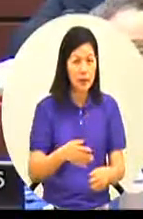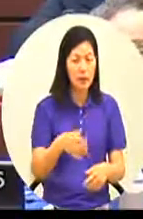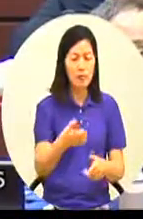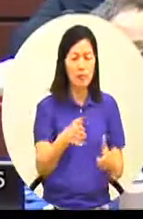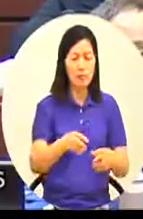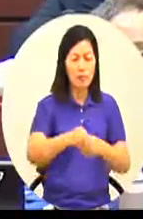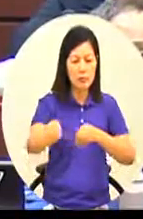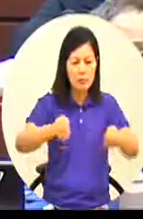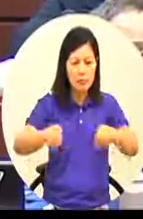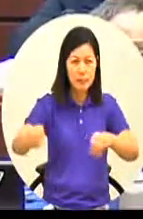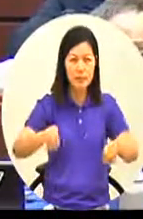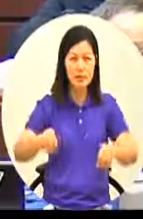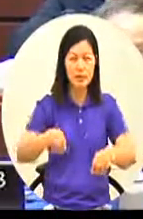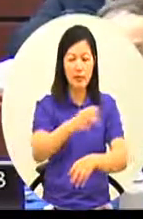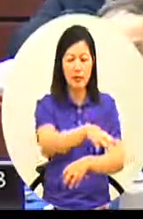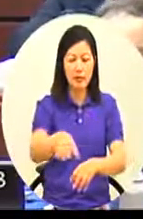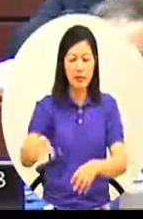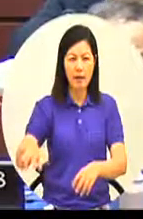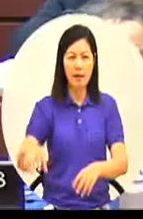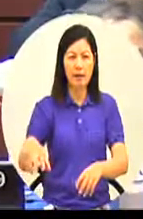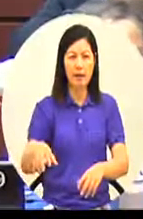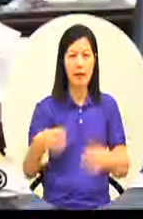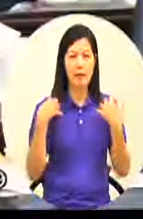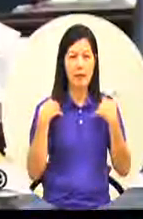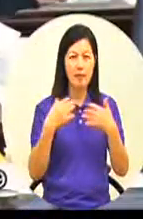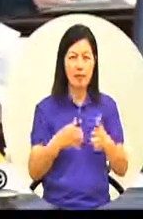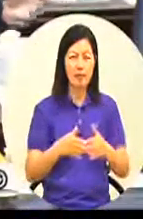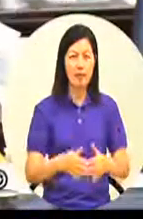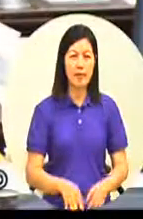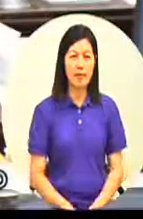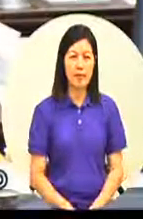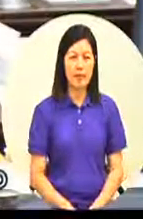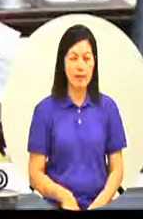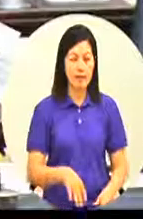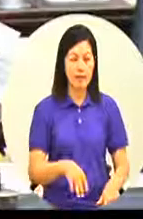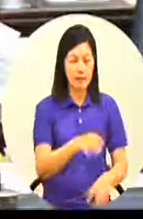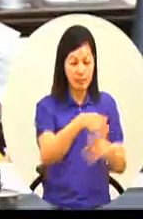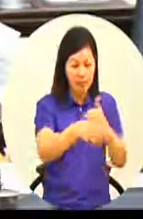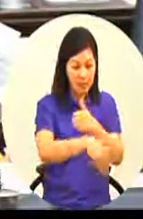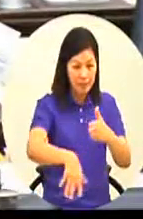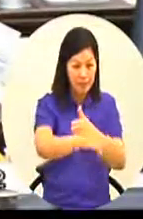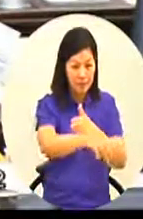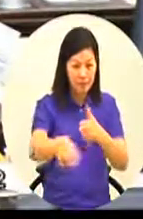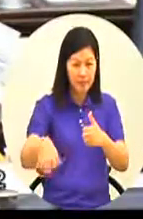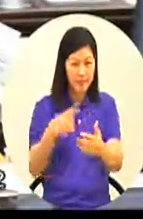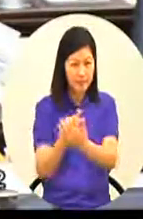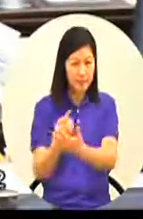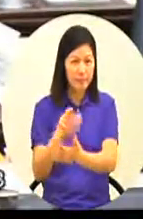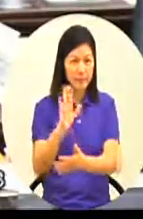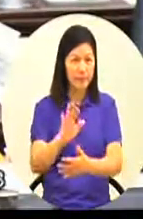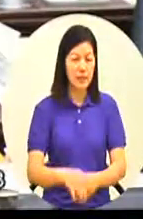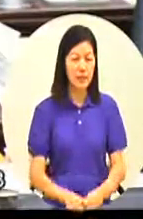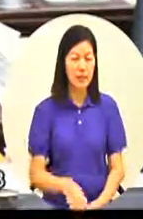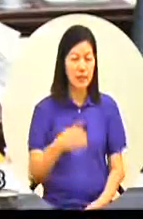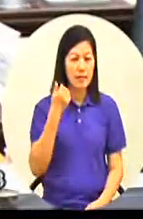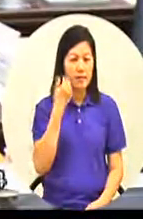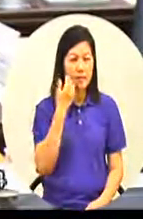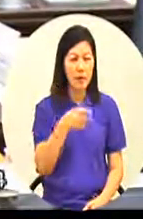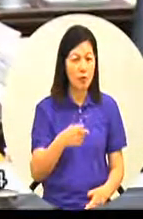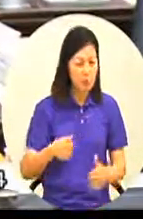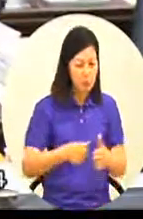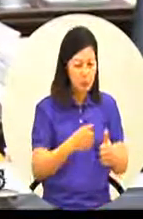处。 对啊，我刚刚就讲了 各局处都有参与， 谁要负责去啊？如果他比如说以民政局来说， 我们会追